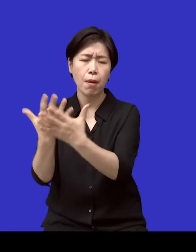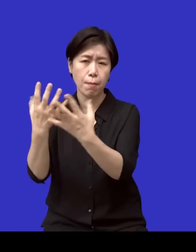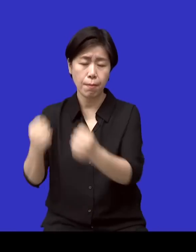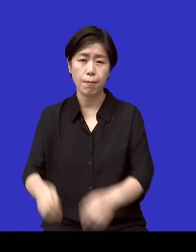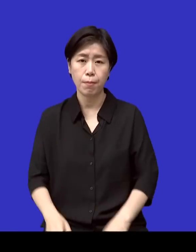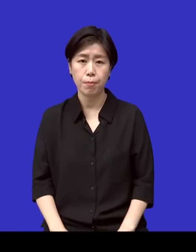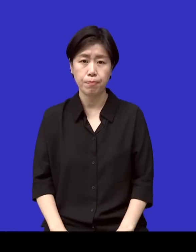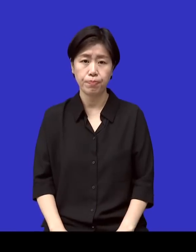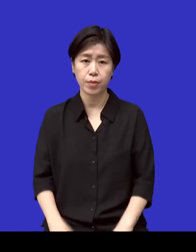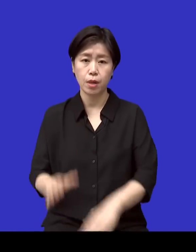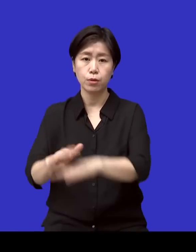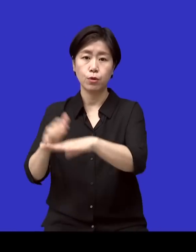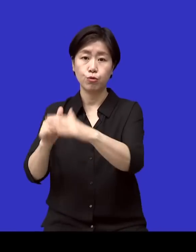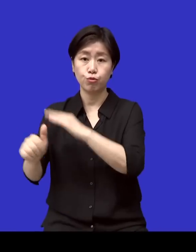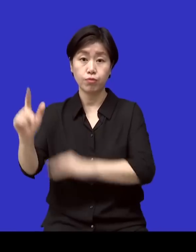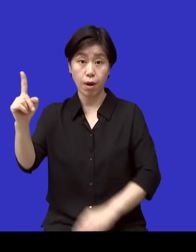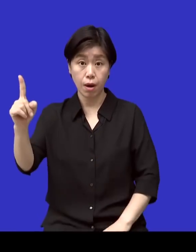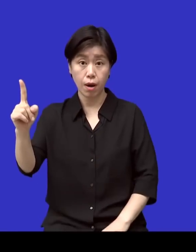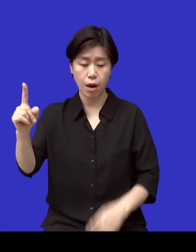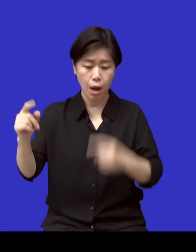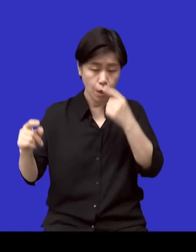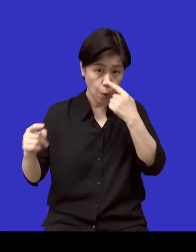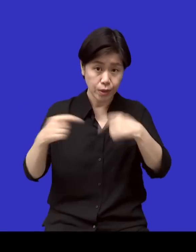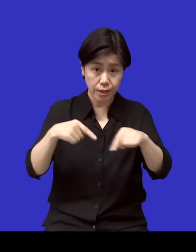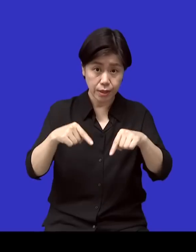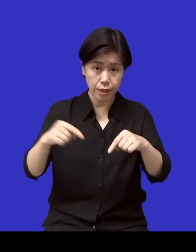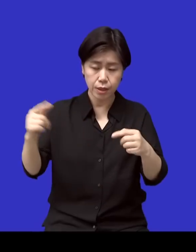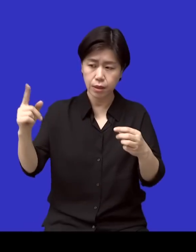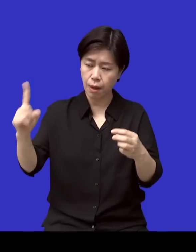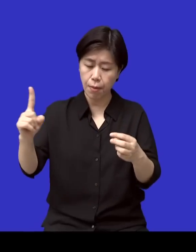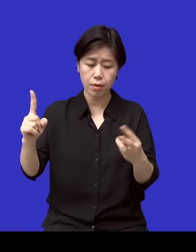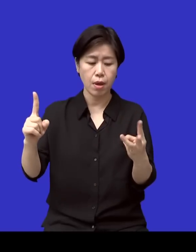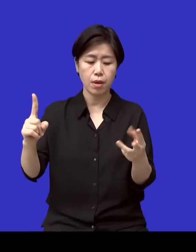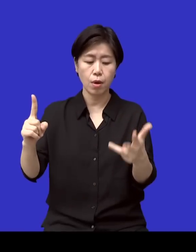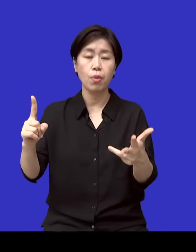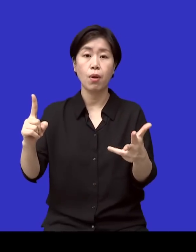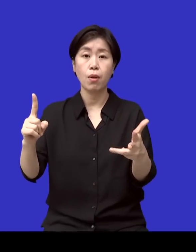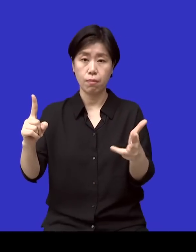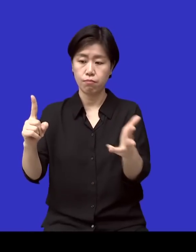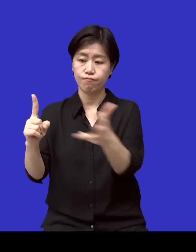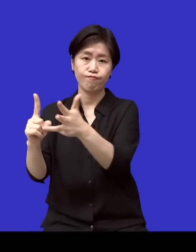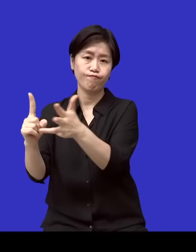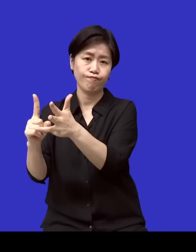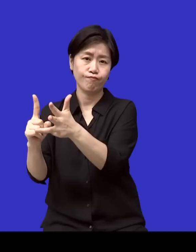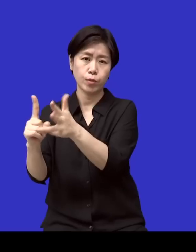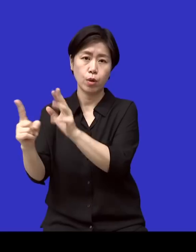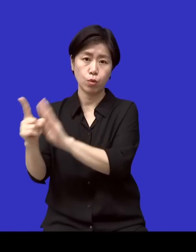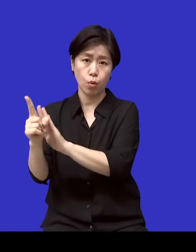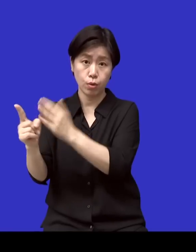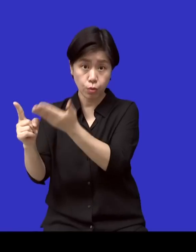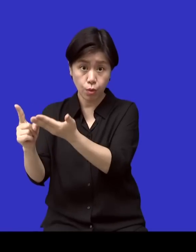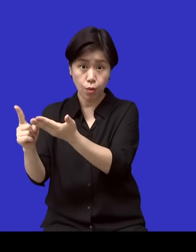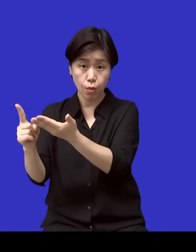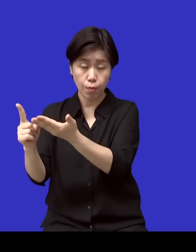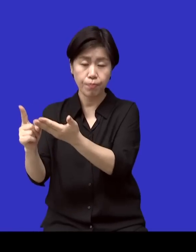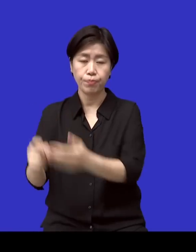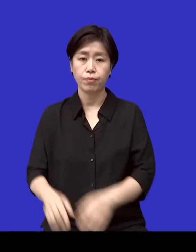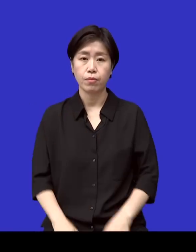한 명당 코치가 한 7, 8명에서 10명까지 붙을 정도로. 한 명에 7, 8명이요? 네. 우리는요? 그래서 저희는